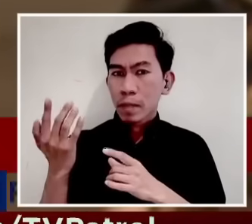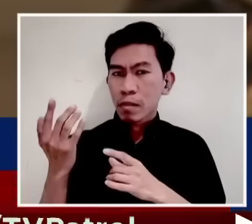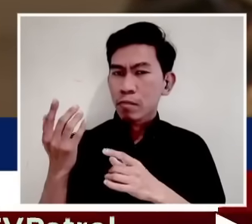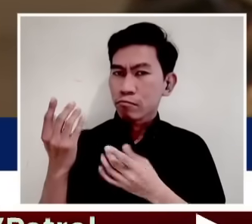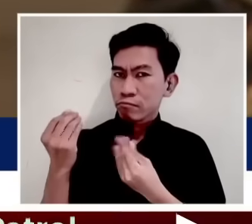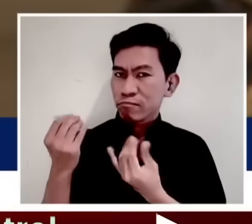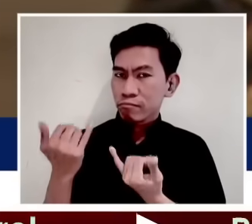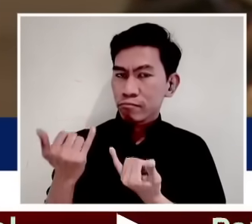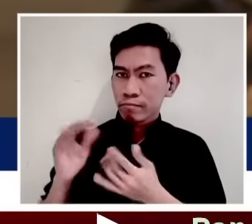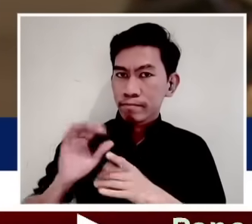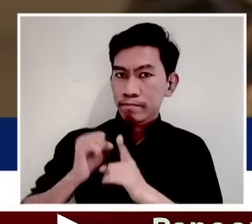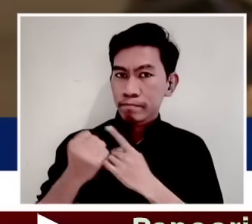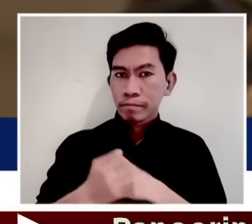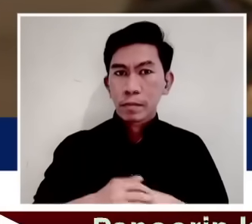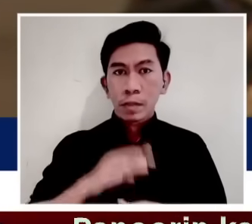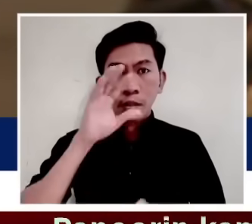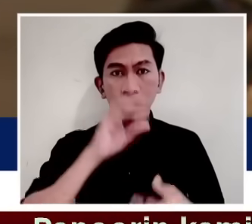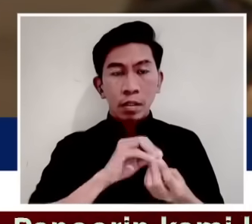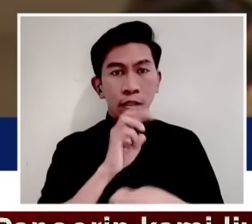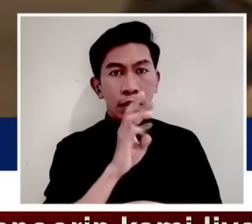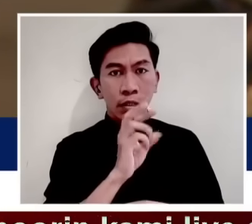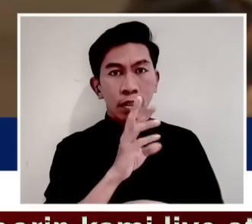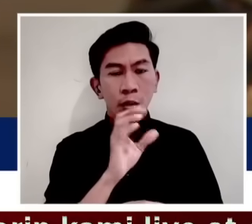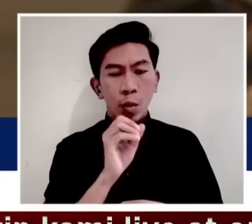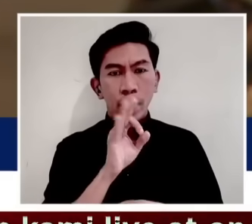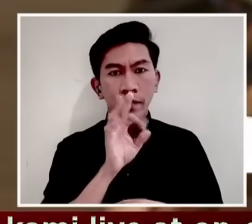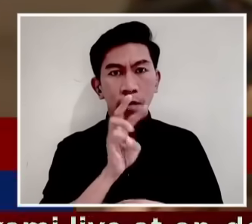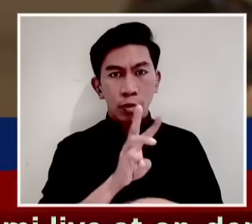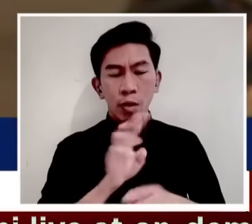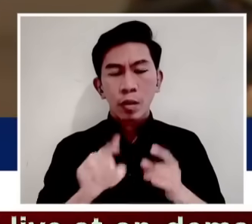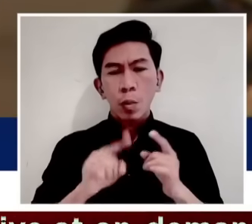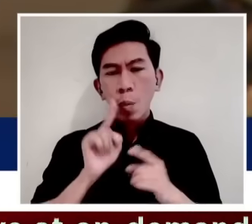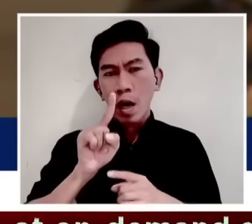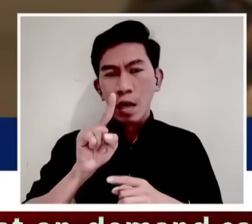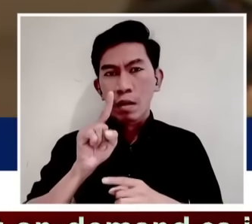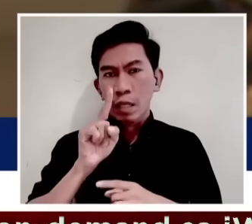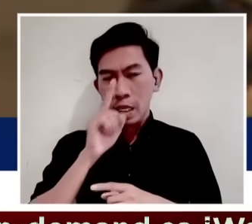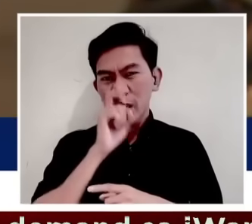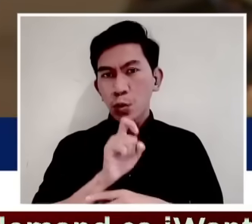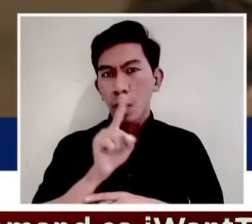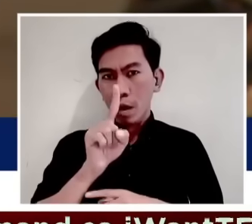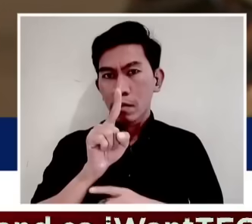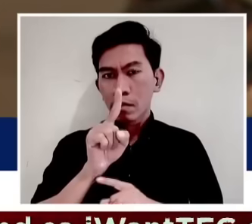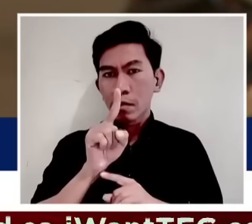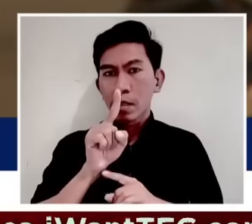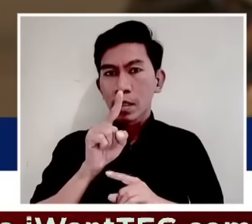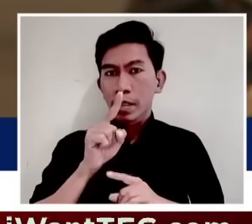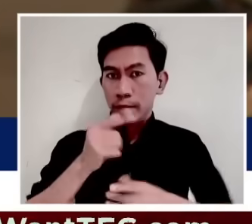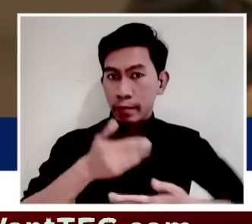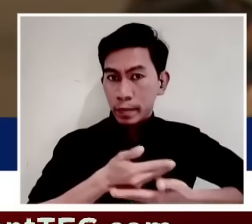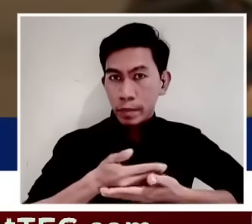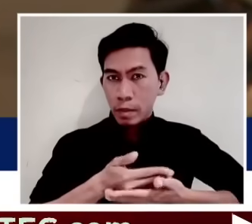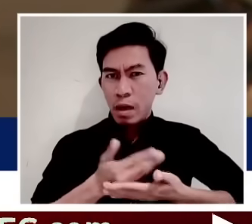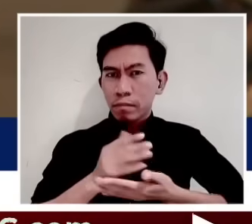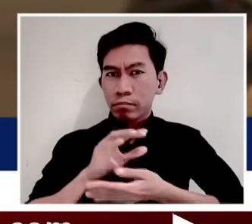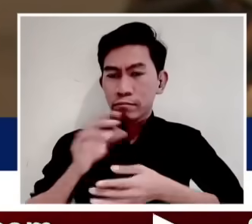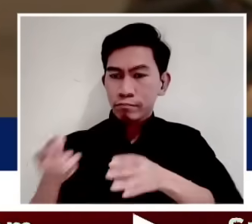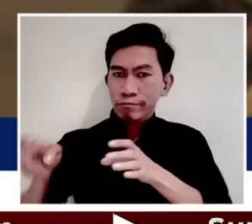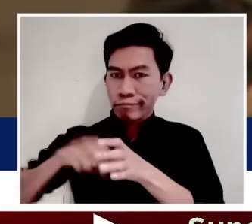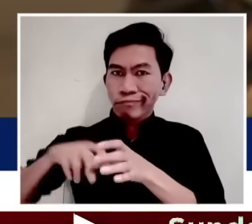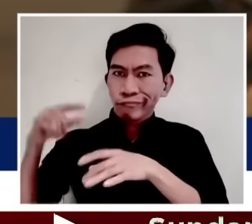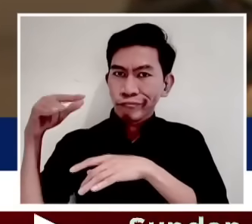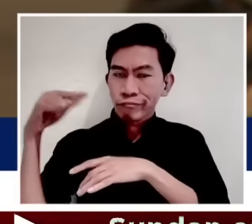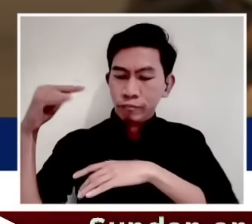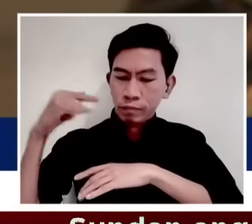Bernadette, 16 na overseas Filipino workers at isang buwang gulang na sanggol ang lula ng repatriation flight na lumapag dito sa NAIA Terminal